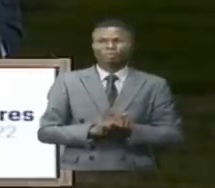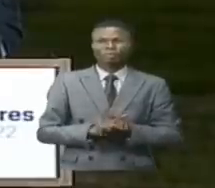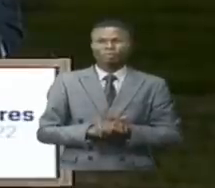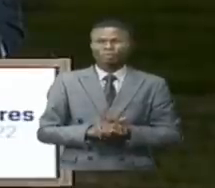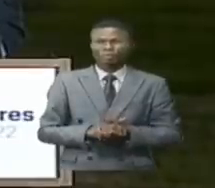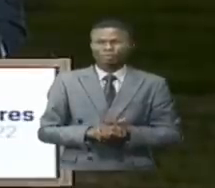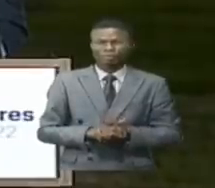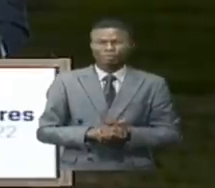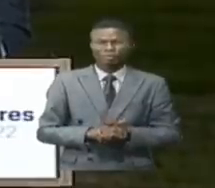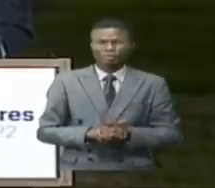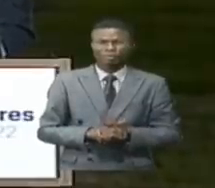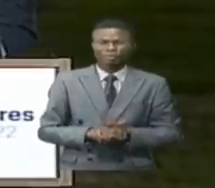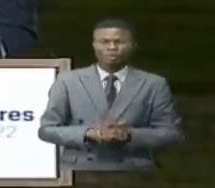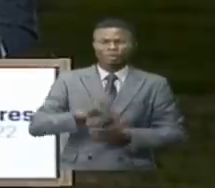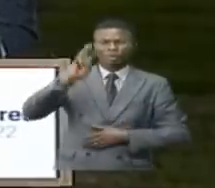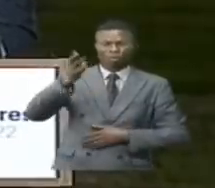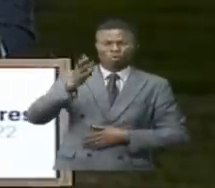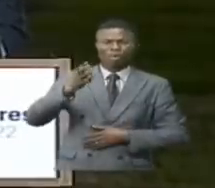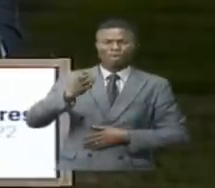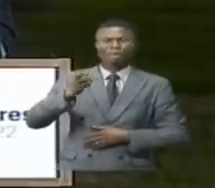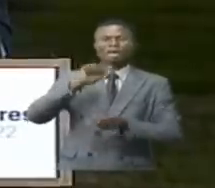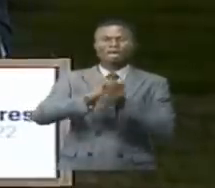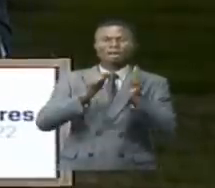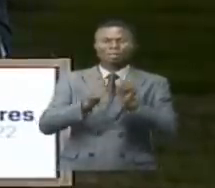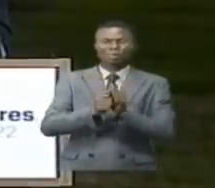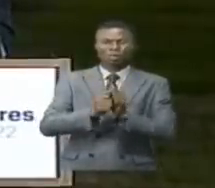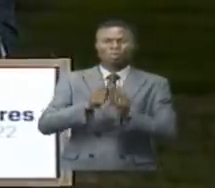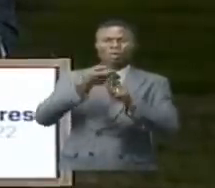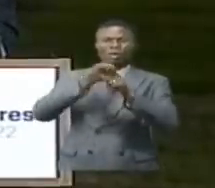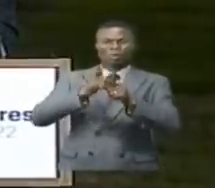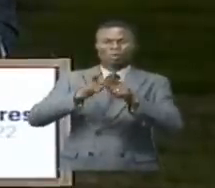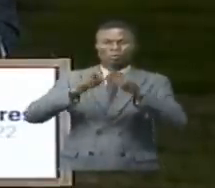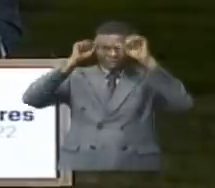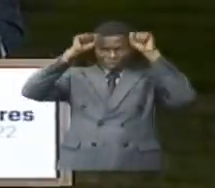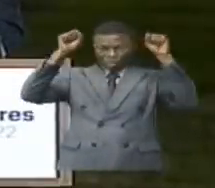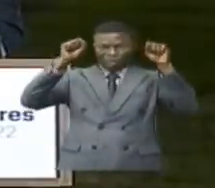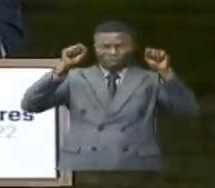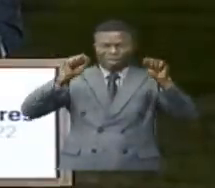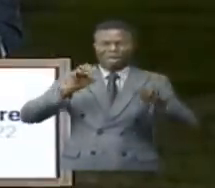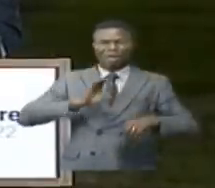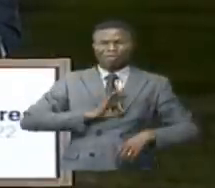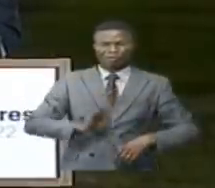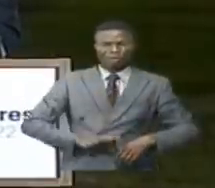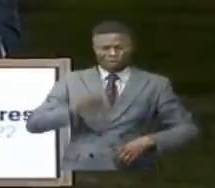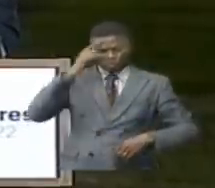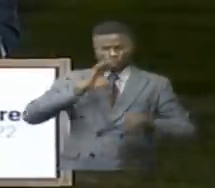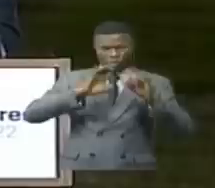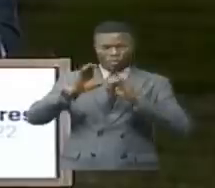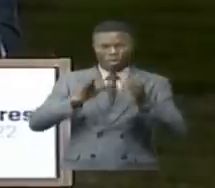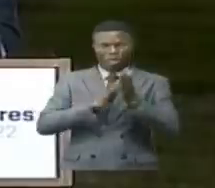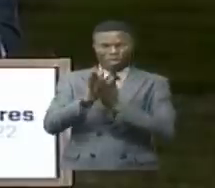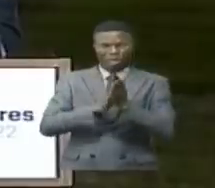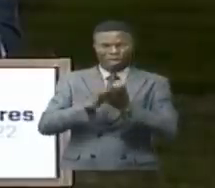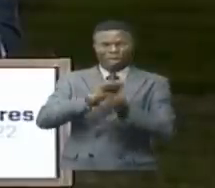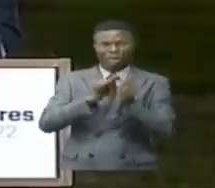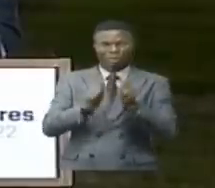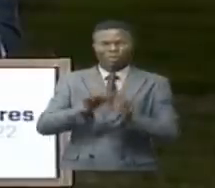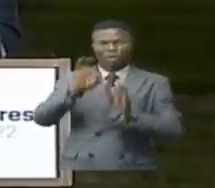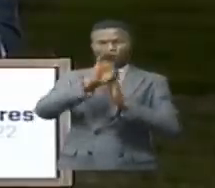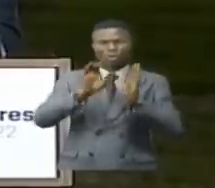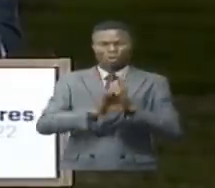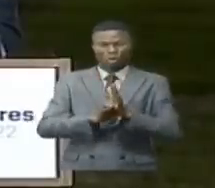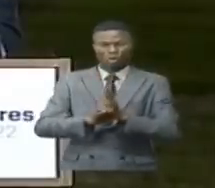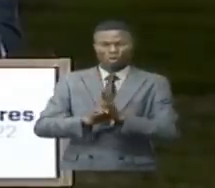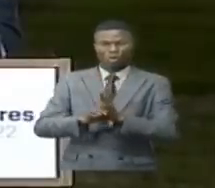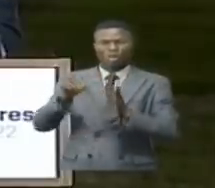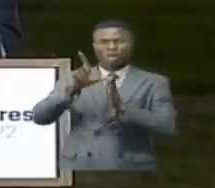Troisième point de la communication du président de la République. relatif au cadre et conditions de la mise en œuvre de